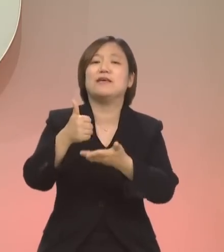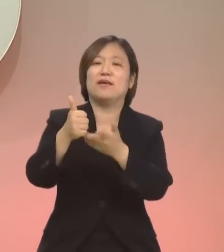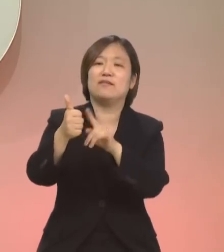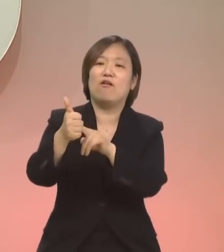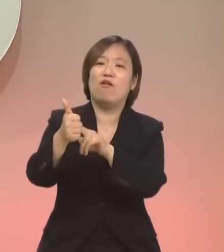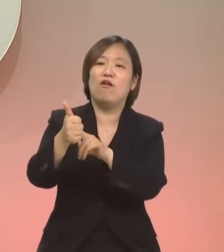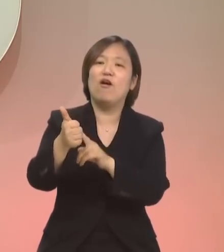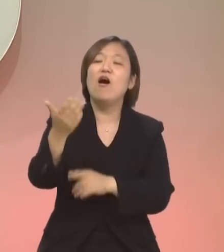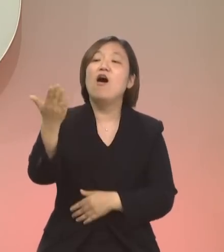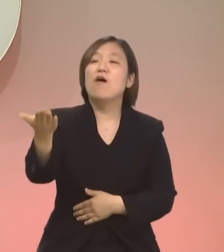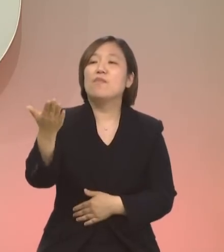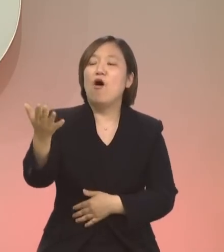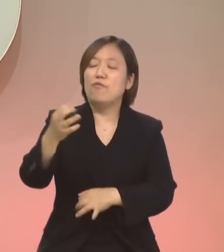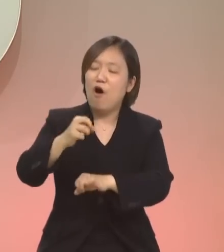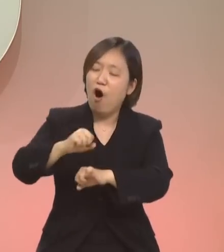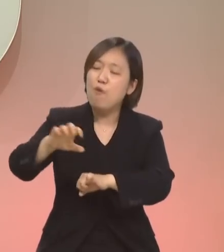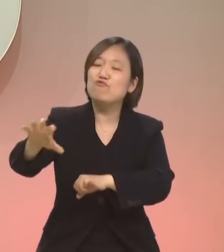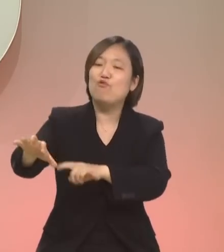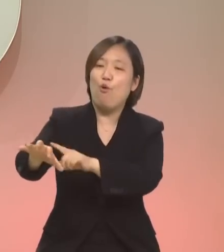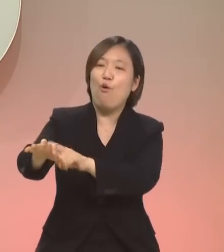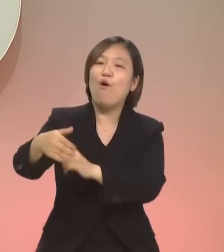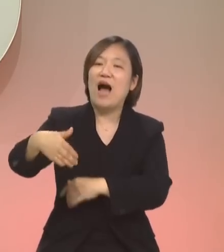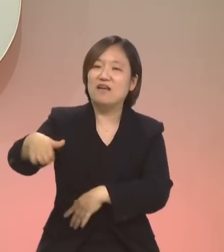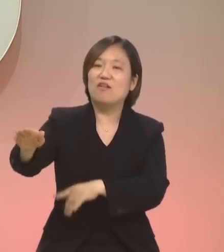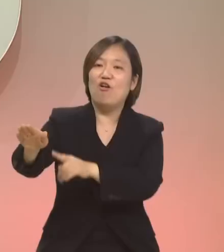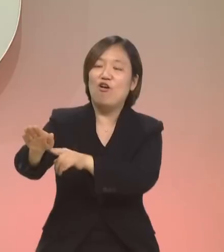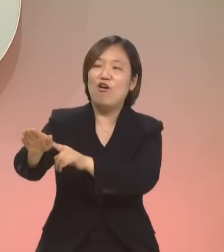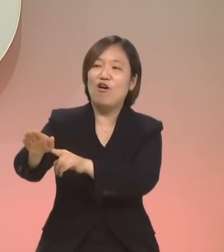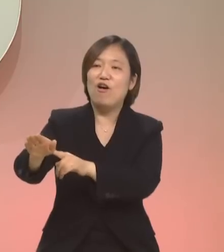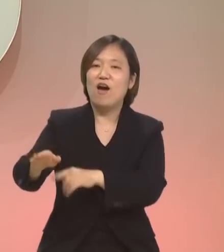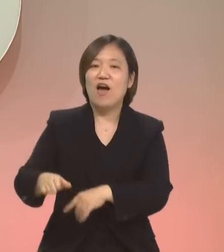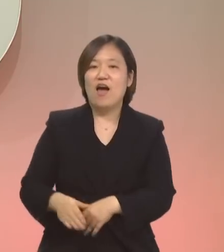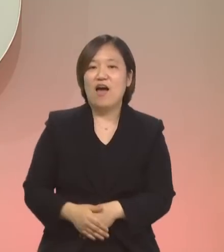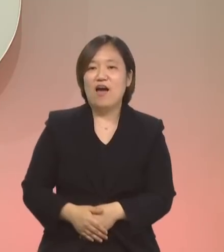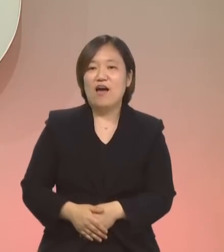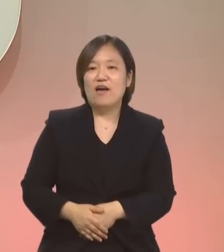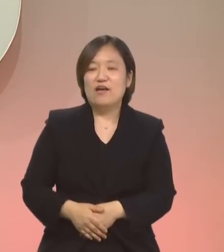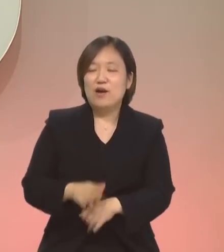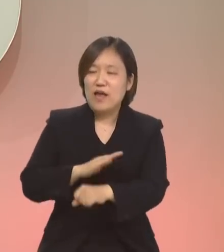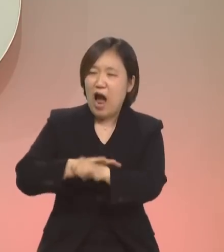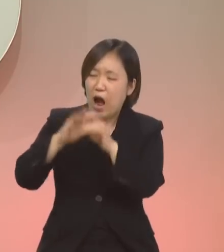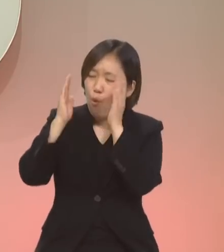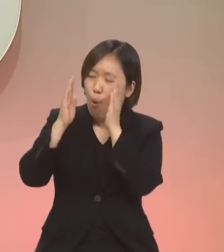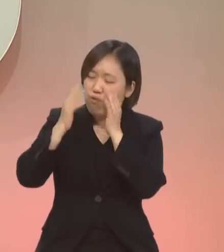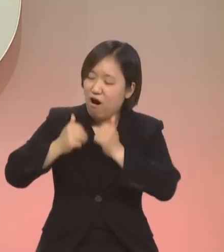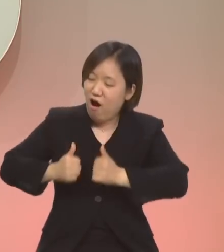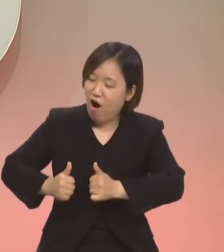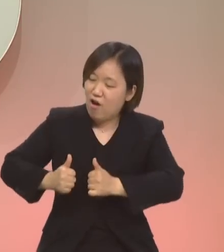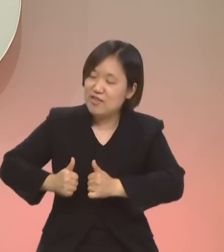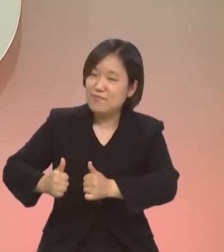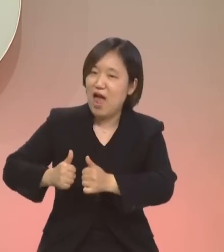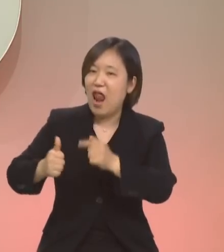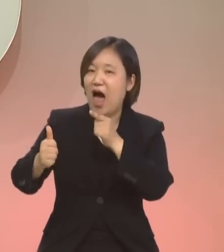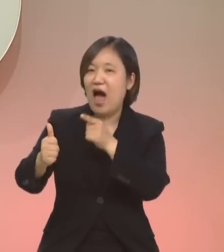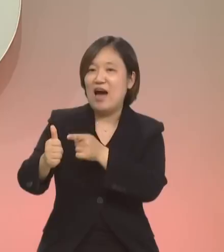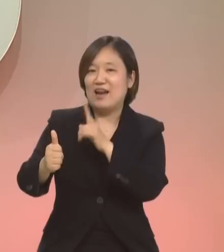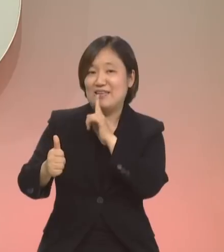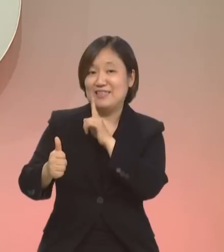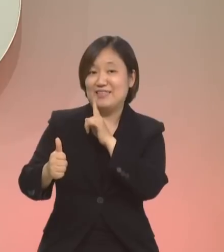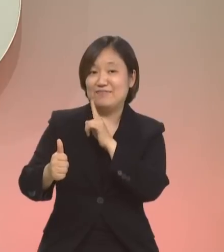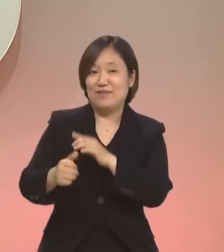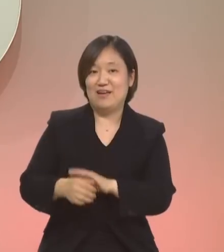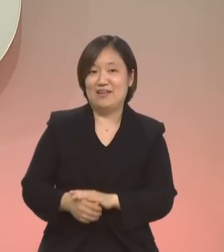그래 그렇게 넓은 세계로 가서 견문을 널리 넓히고 공부 열심히 해라라는 뜻으로